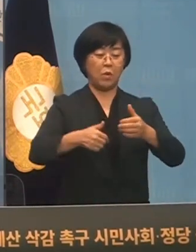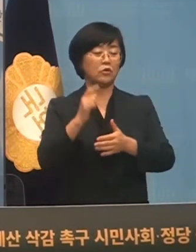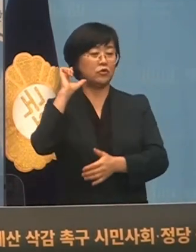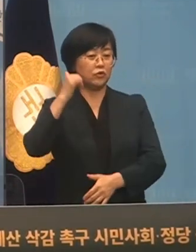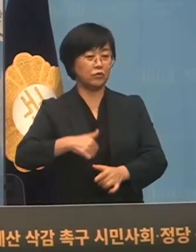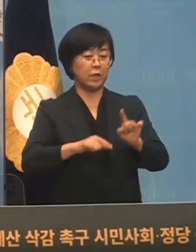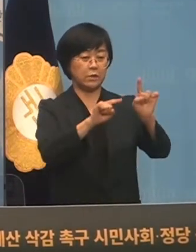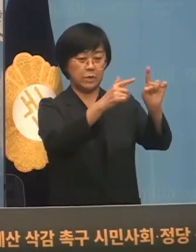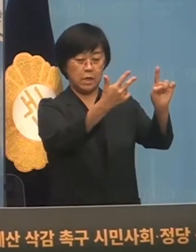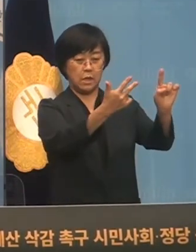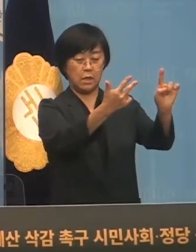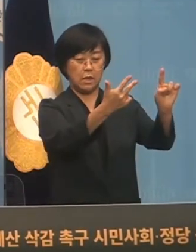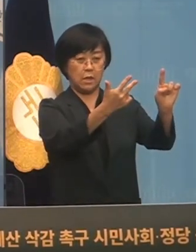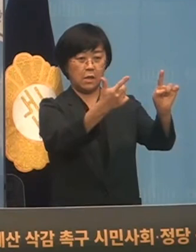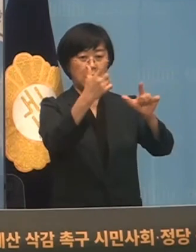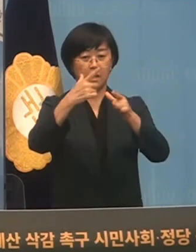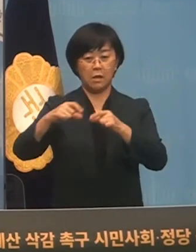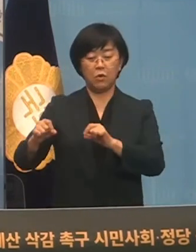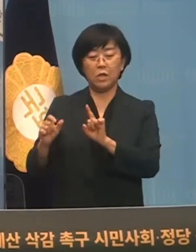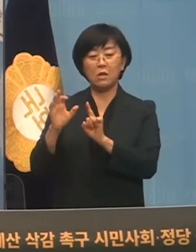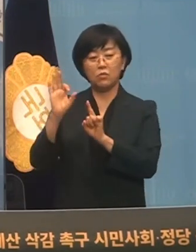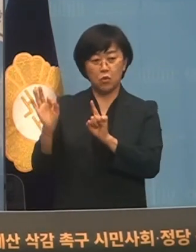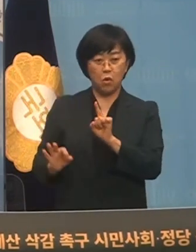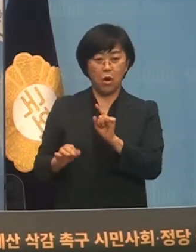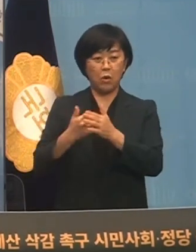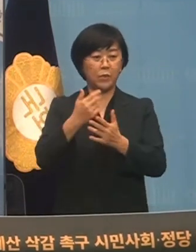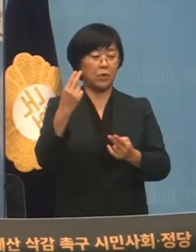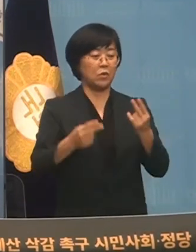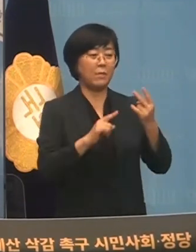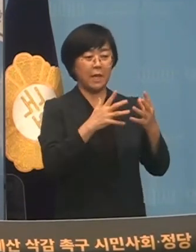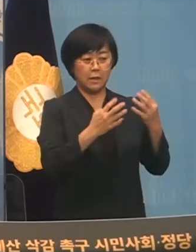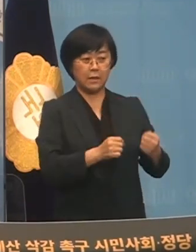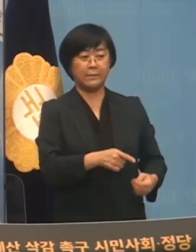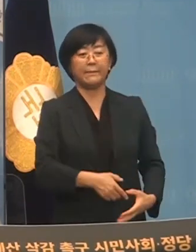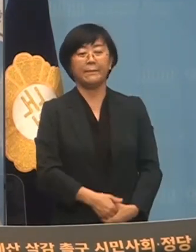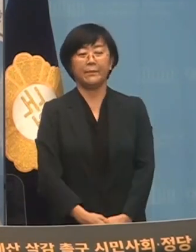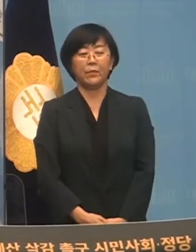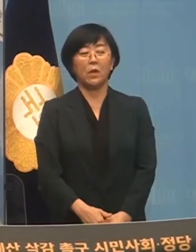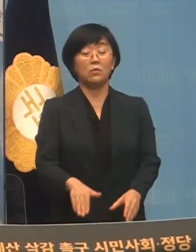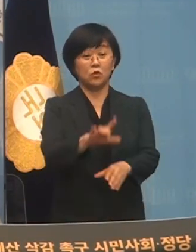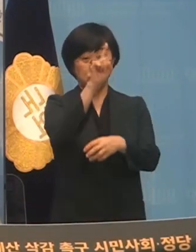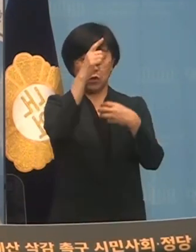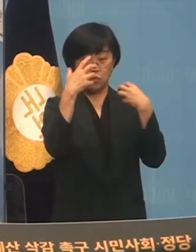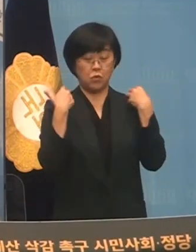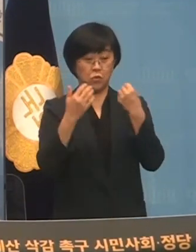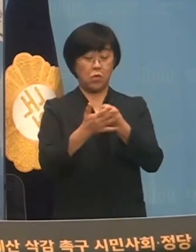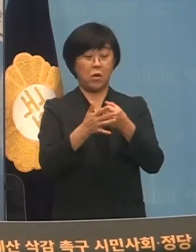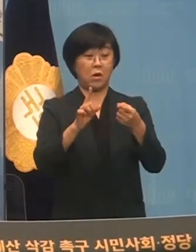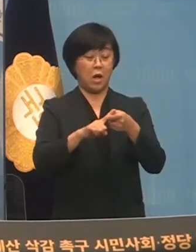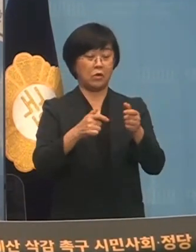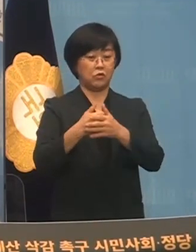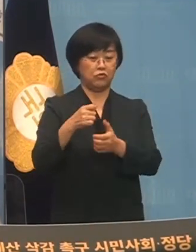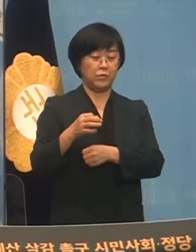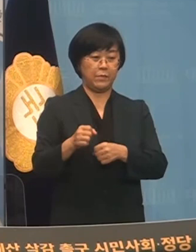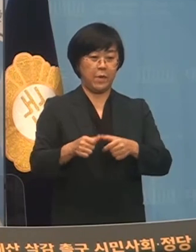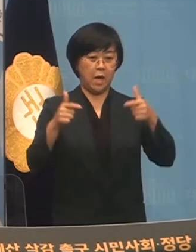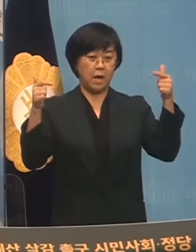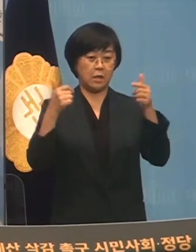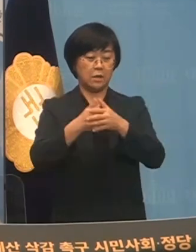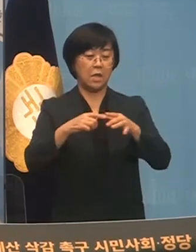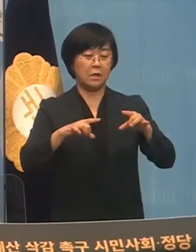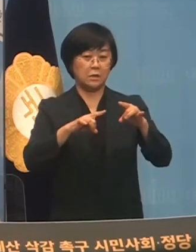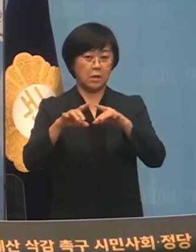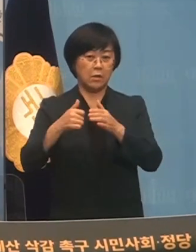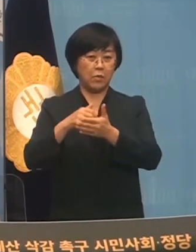중국 1.7%, 일본 1%와 비교해도 훨씬 높습니다. 문재인 정부가 과도한 군비 증강 이유로 전작권 조기